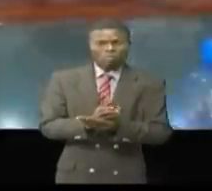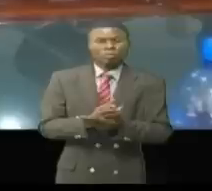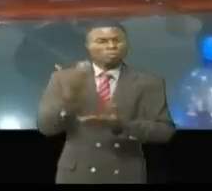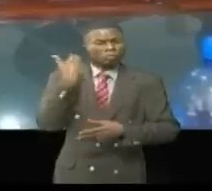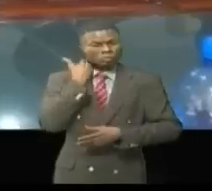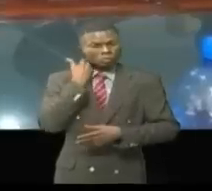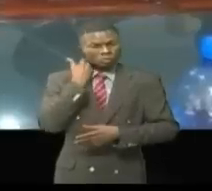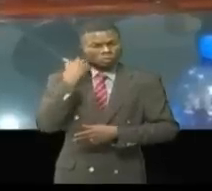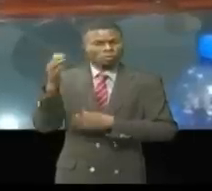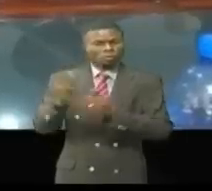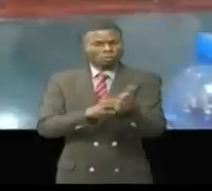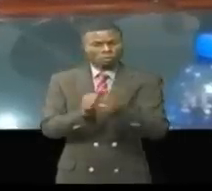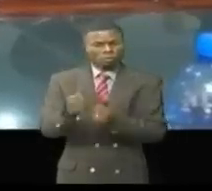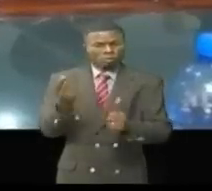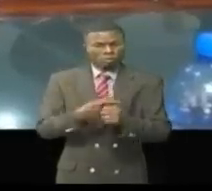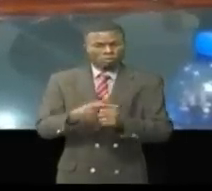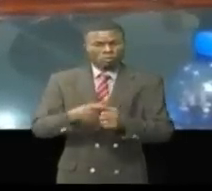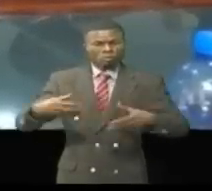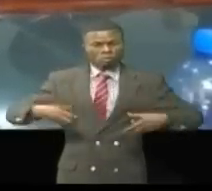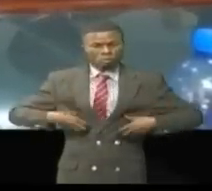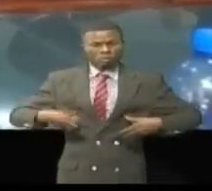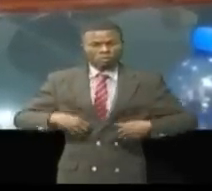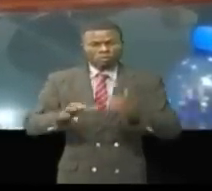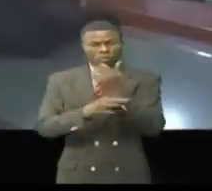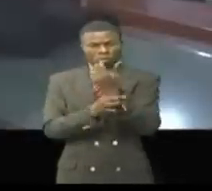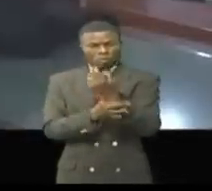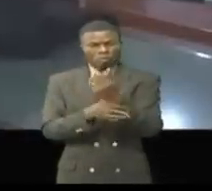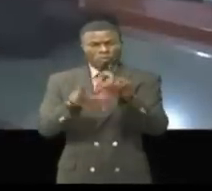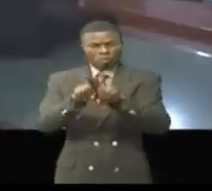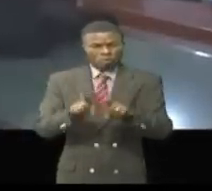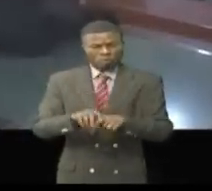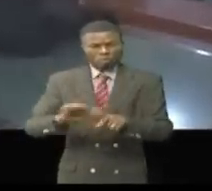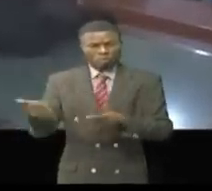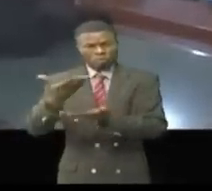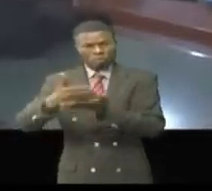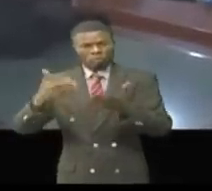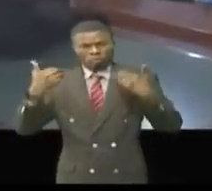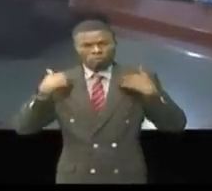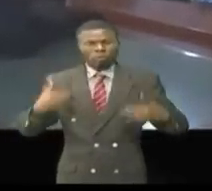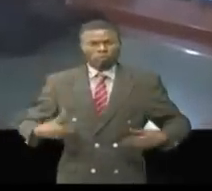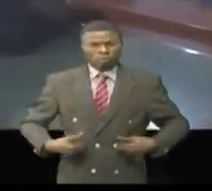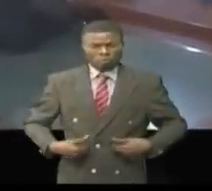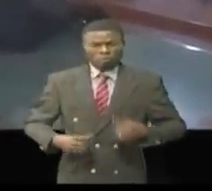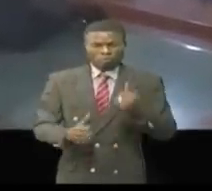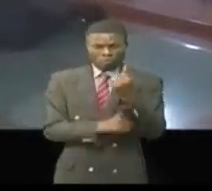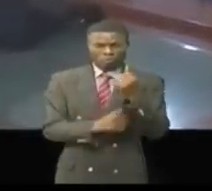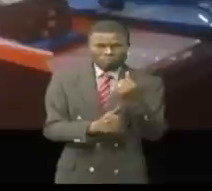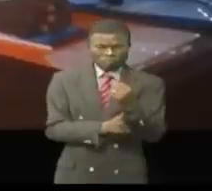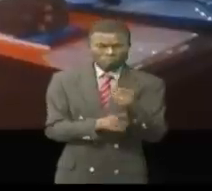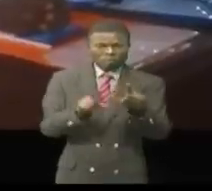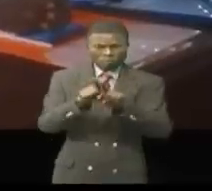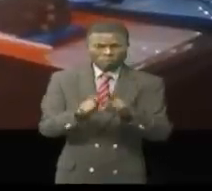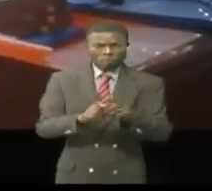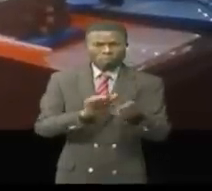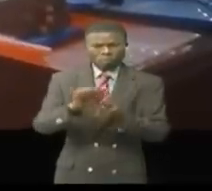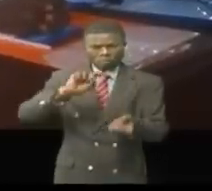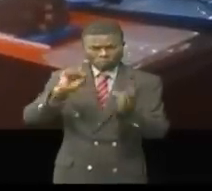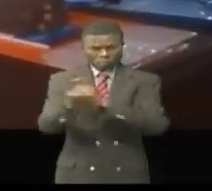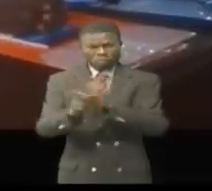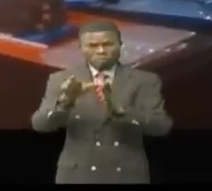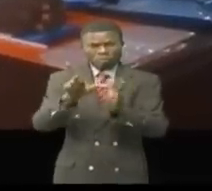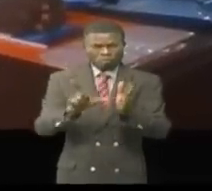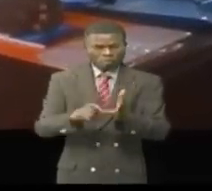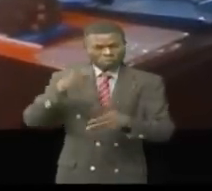affecte essentiellement les poumons, les os ainsi que d'autres organes du corps humain passe aussi par des réformes de lois